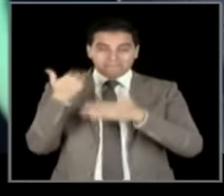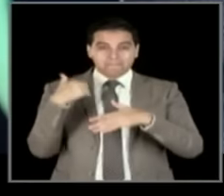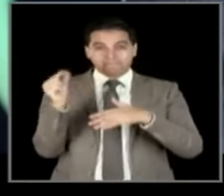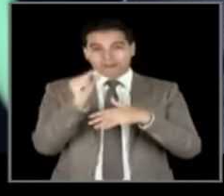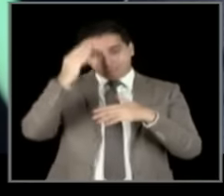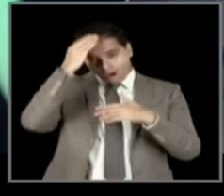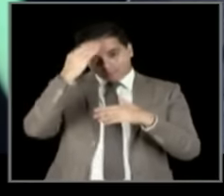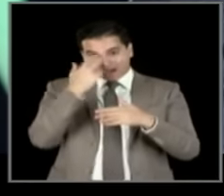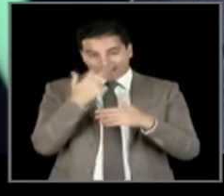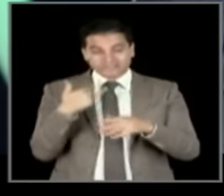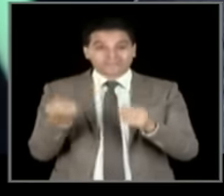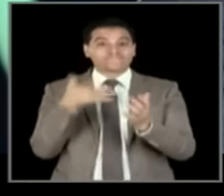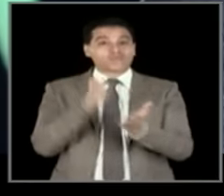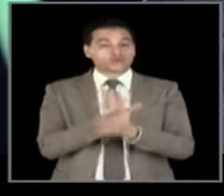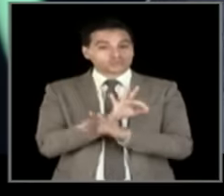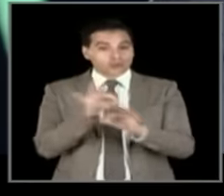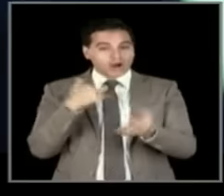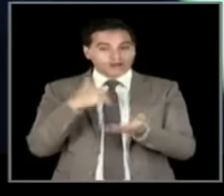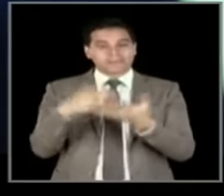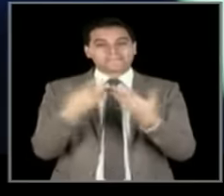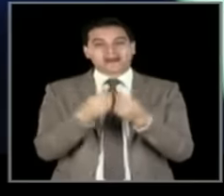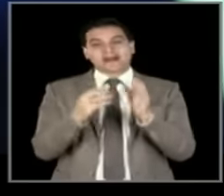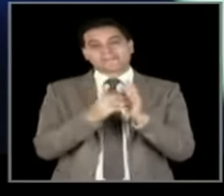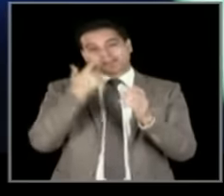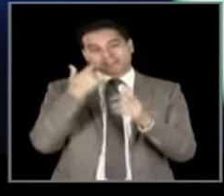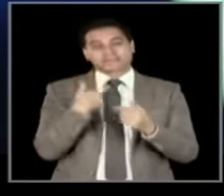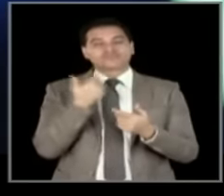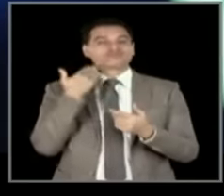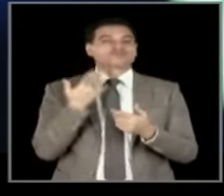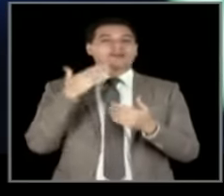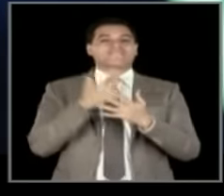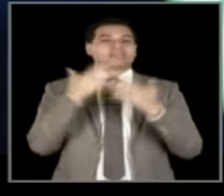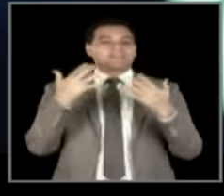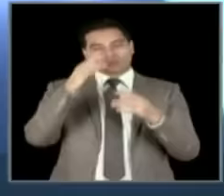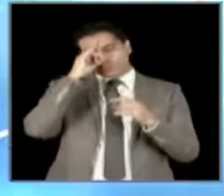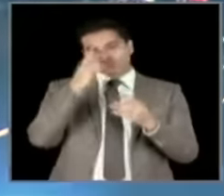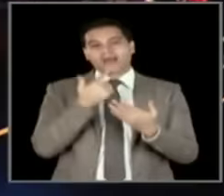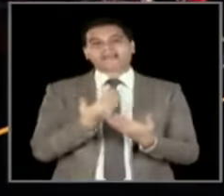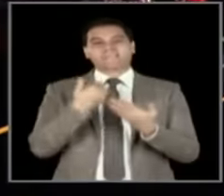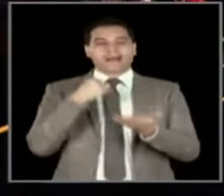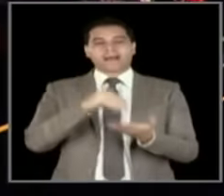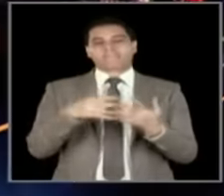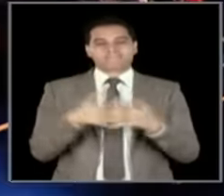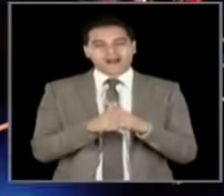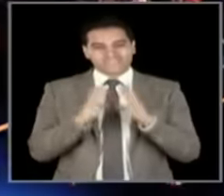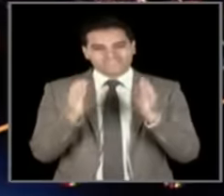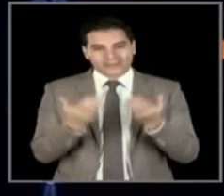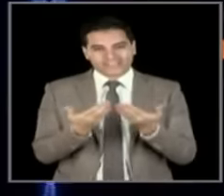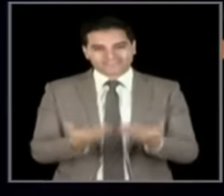من زمان والحمد لله جات لي الفرصة إن أشارك مع جامعة عين شمس وده شرف كبير ليا وأتمنى أكون إضافة قوية للفريق